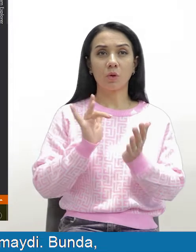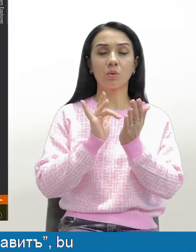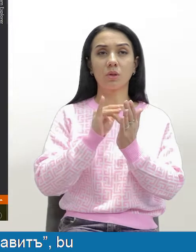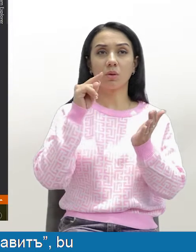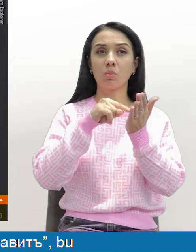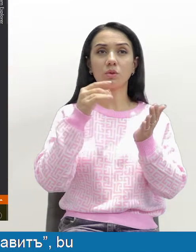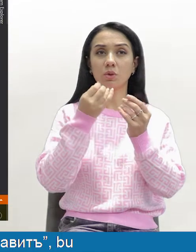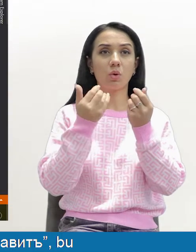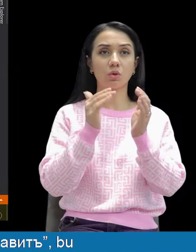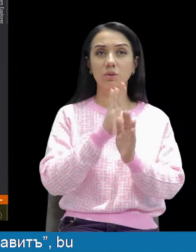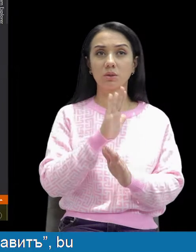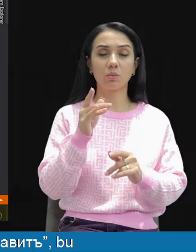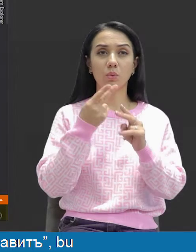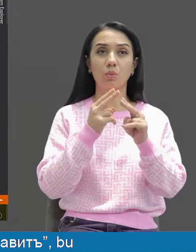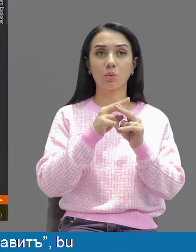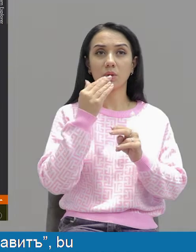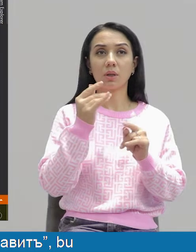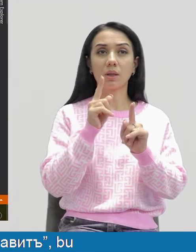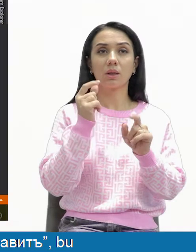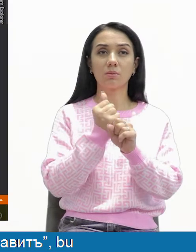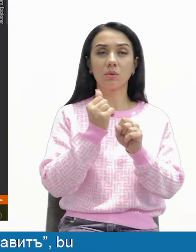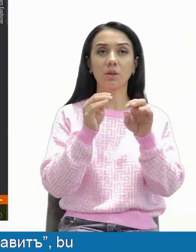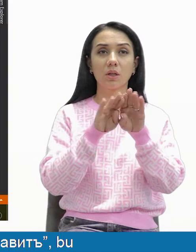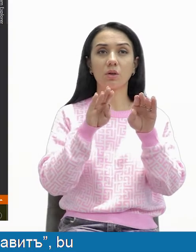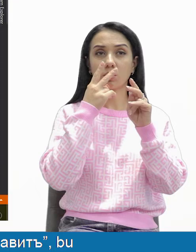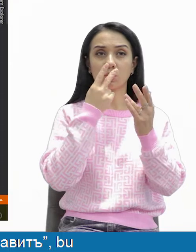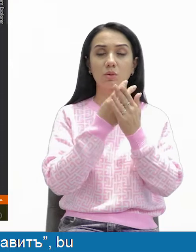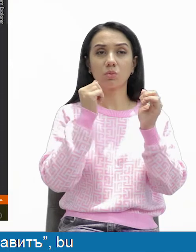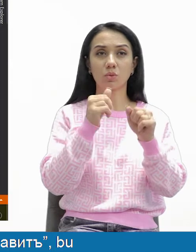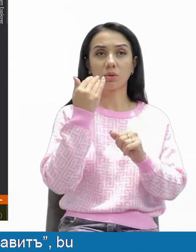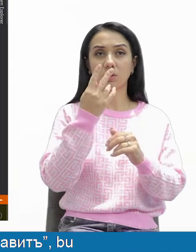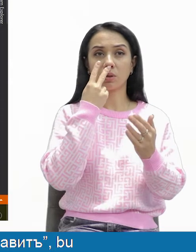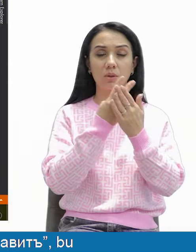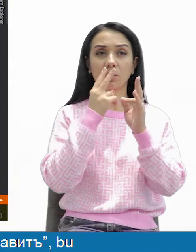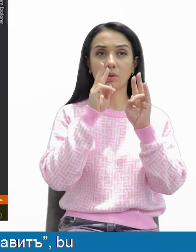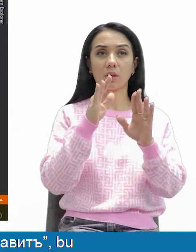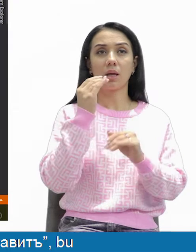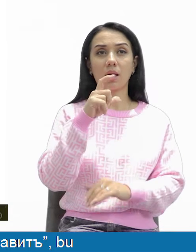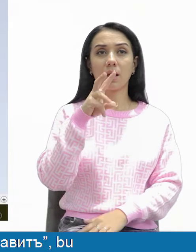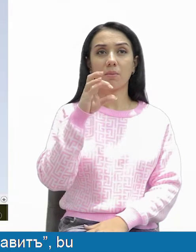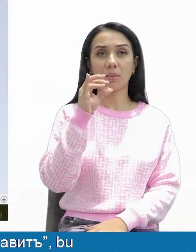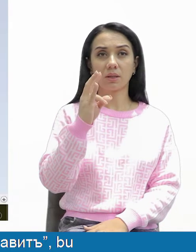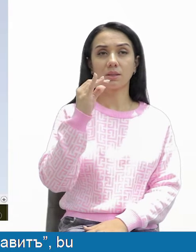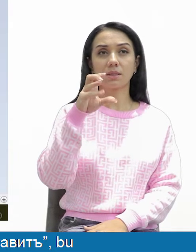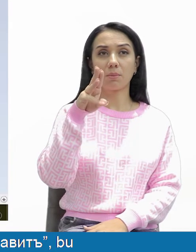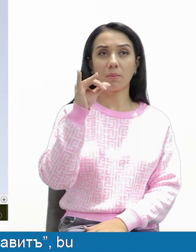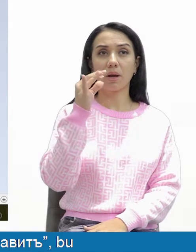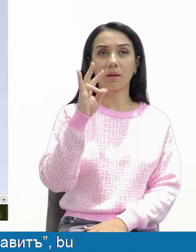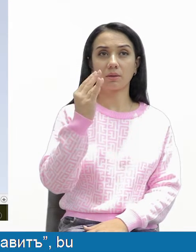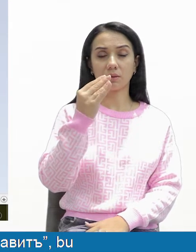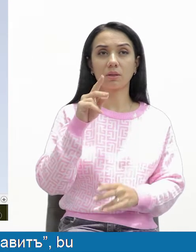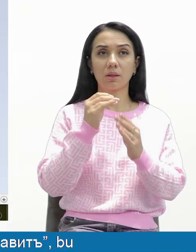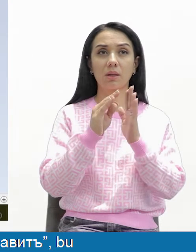ochilmaydi bunda buni nimaga qiyoslashim mumkin buni men sizlarga mana ko'rsatib beraman MS Paint dasturida